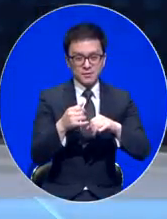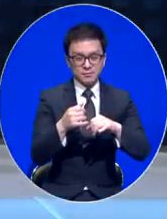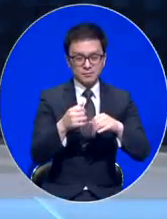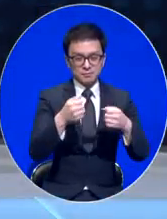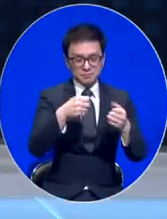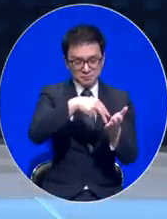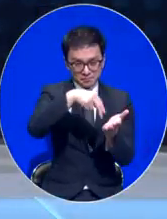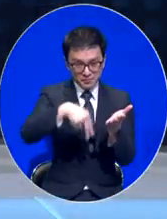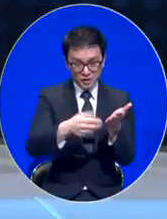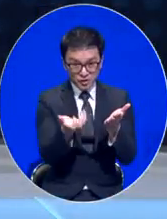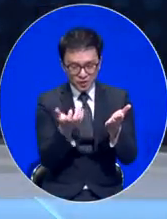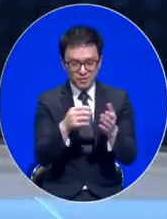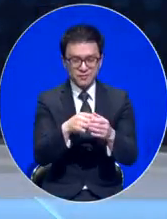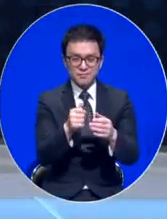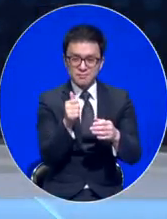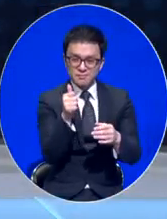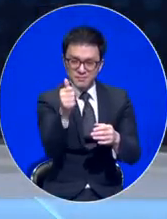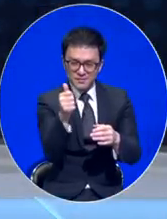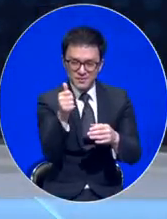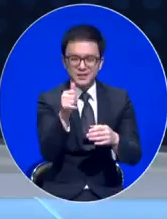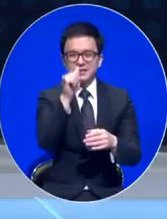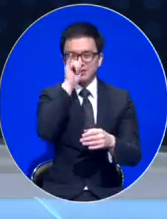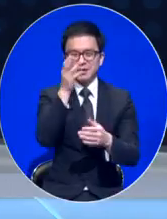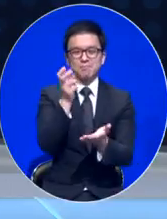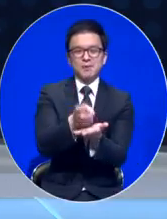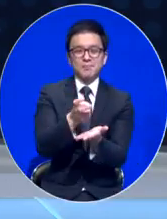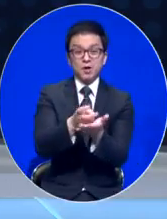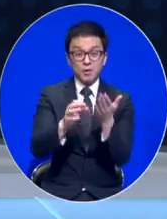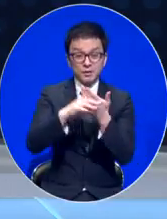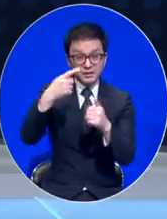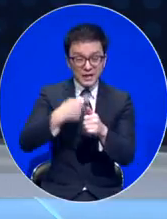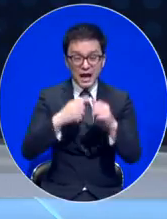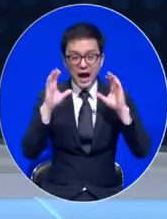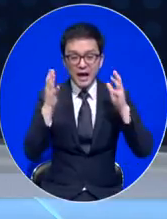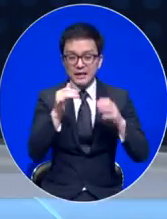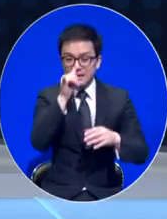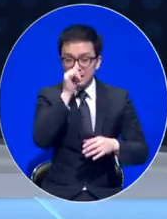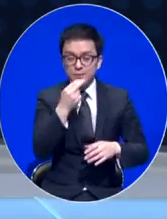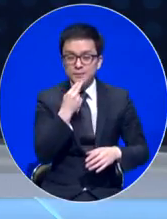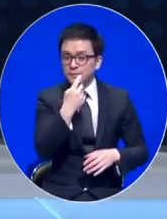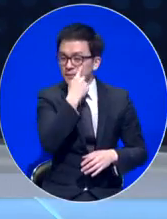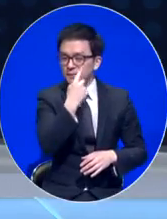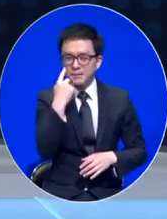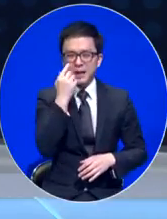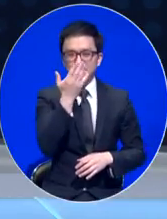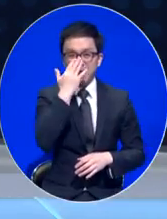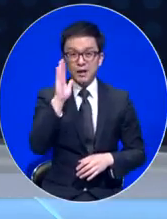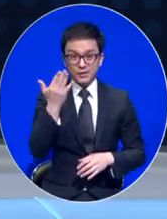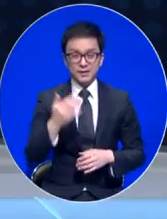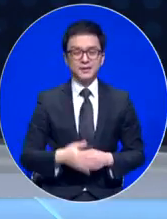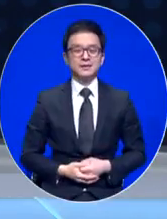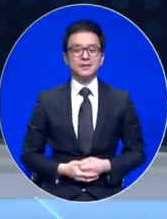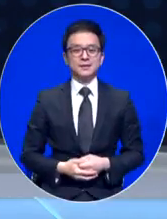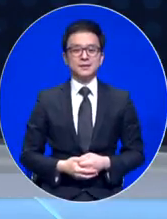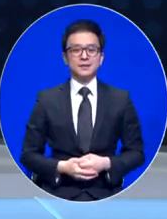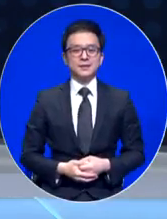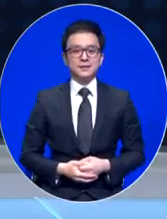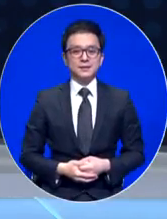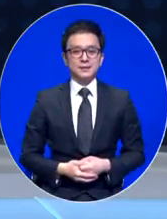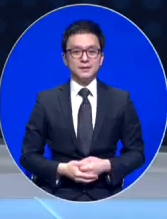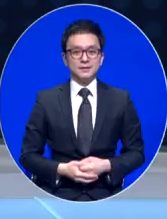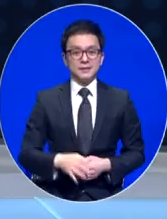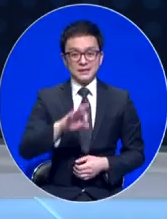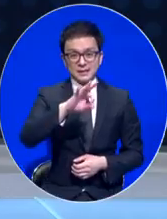보건복지부는 오늘 오전 이런 내용을 뼈대로 한 어린이집 통원 차량 안전사고 근절 대책을 국무회의에 보고했습니다.